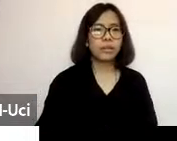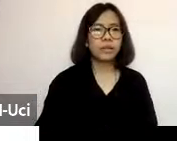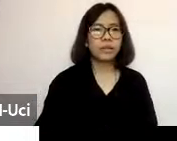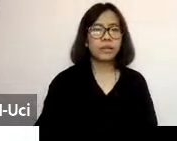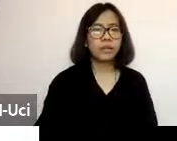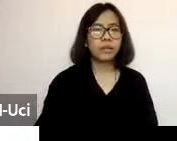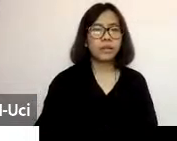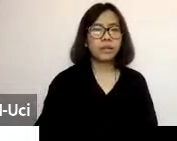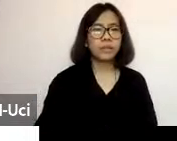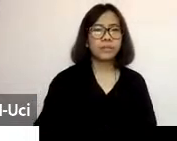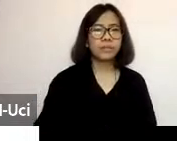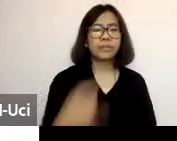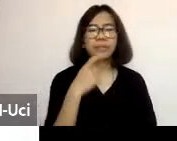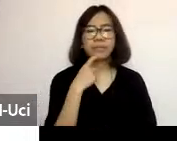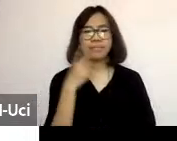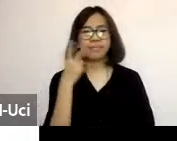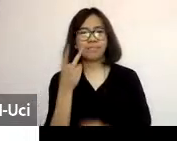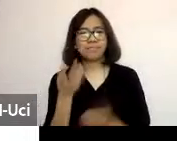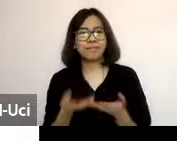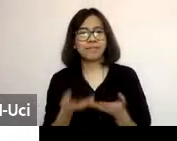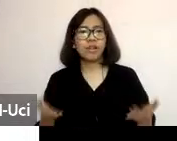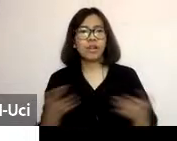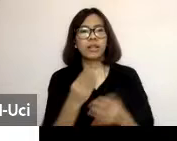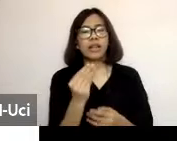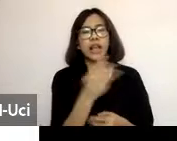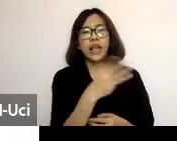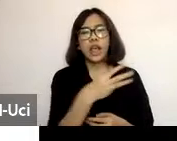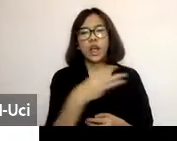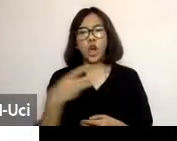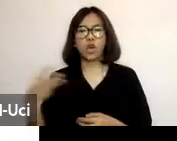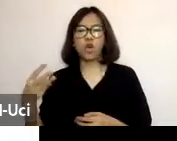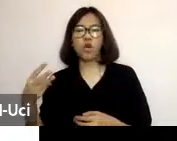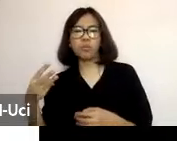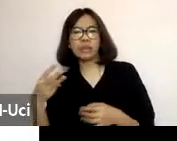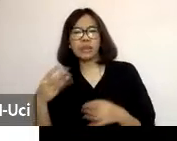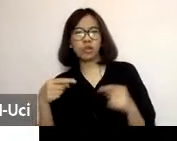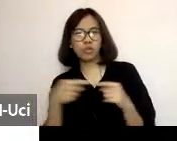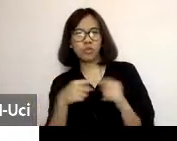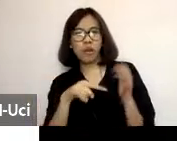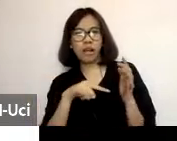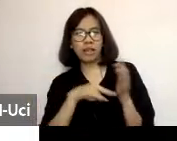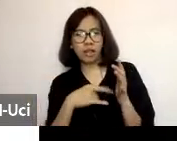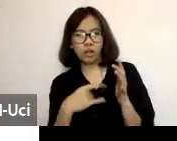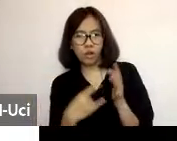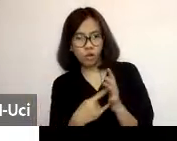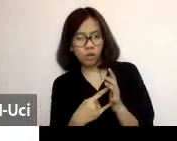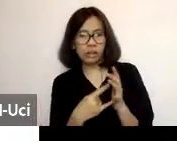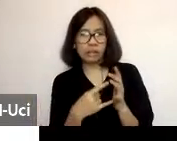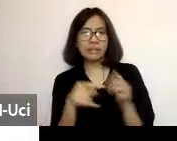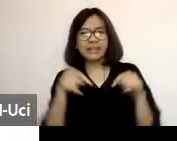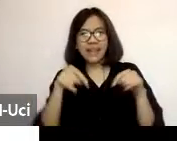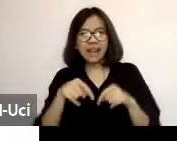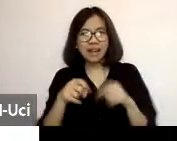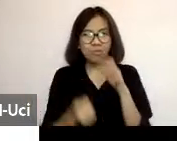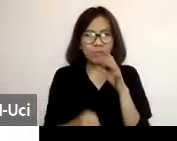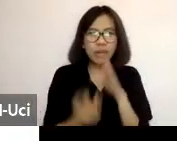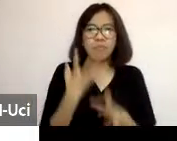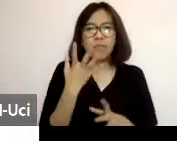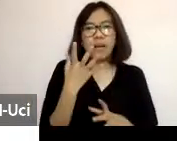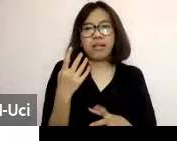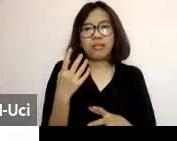fenomena iklim vital dan convention Land dispute resolution than ini dua hal yang tidak bisa dipisahkan dan menjadi sebuah